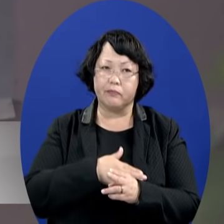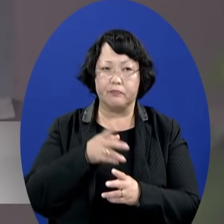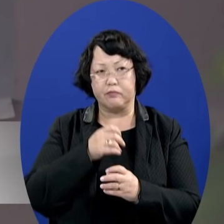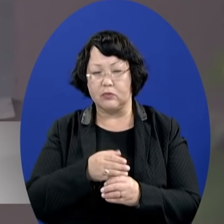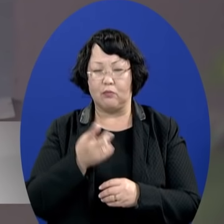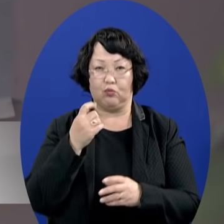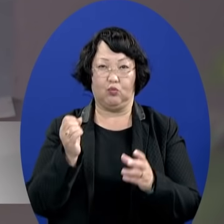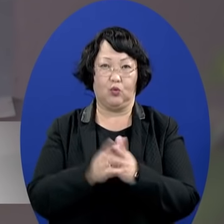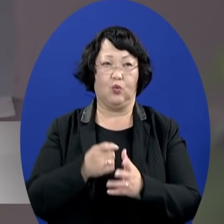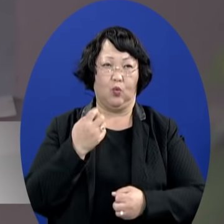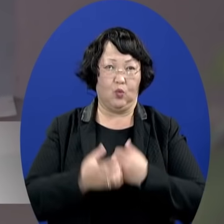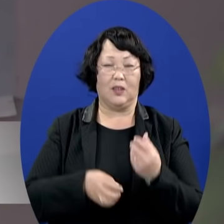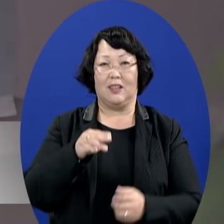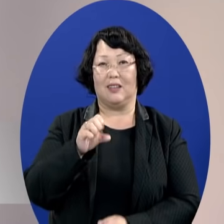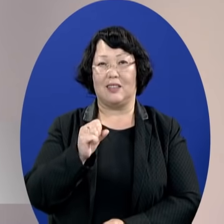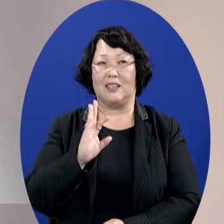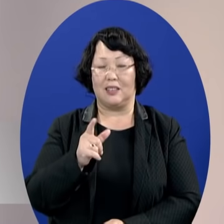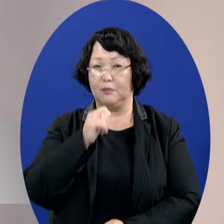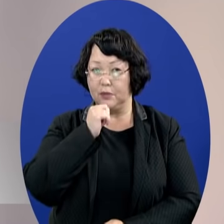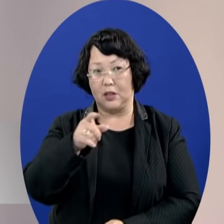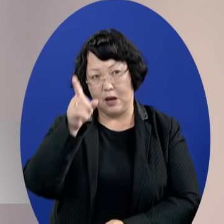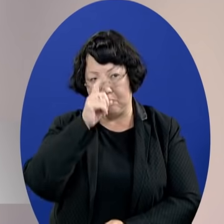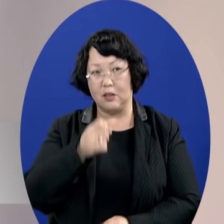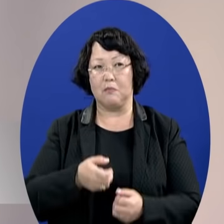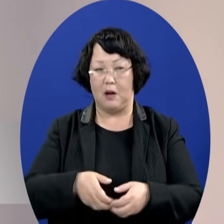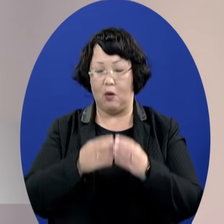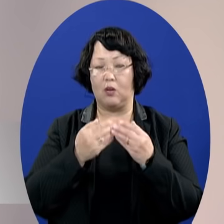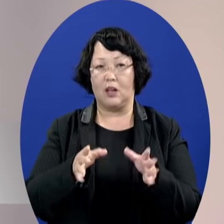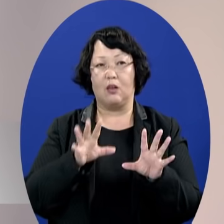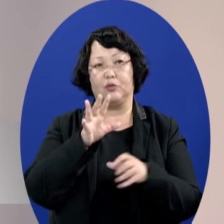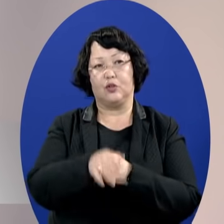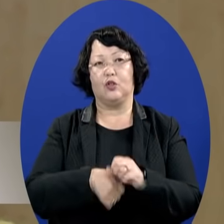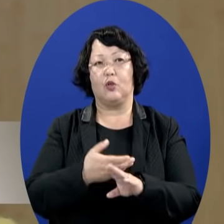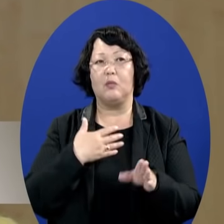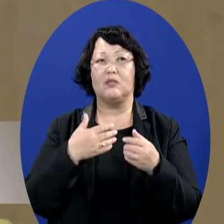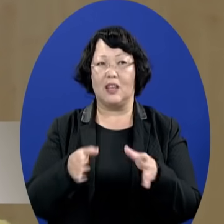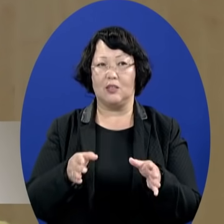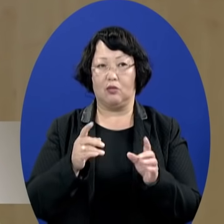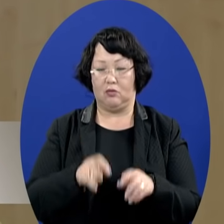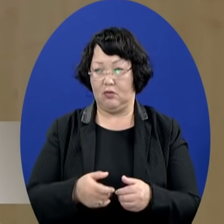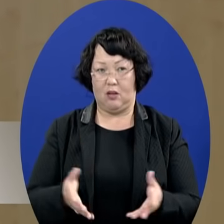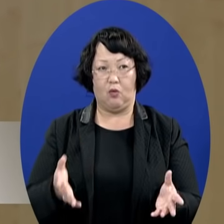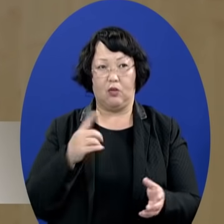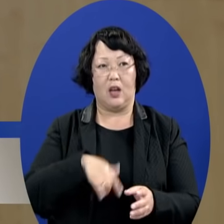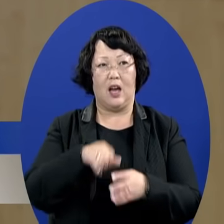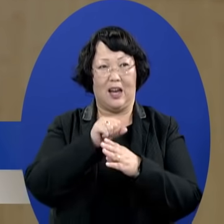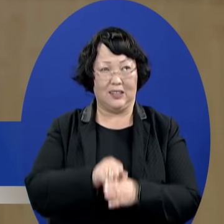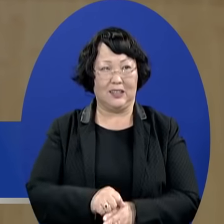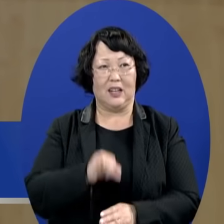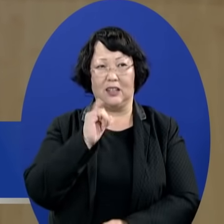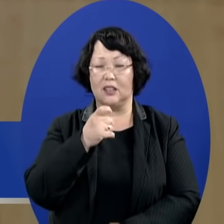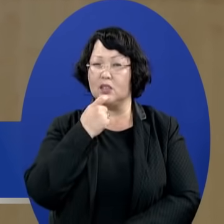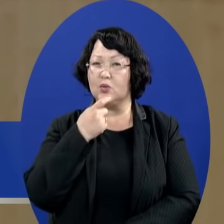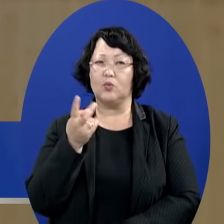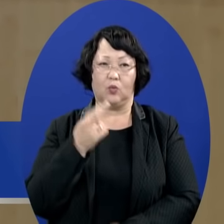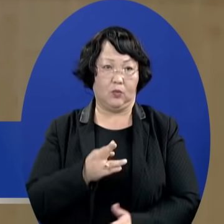тасаг биш эмнэлэг байгуулах ёстой гэсэн бодлогоор 10 жилийн өмнө барилгын суурь тавигдсан. Тоор бол манайх бол ачаал яг үндэ бол дийлэхгүй яагаад